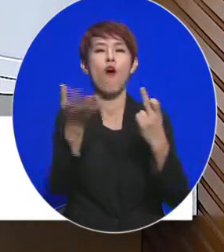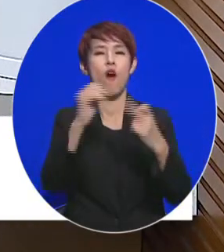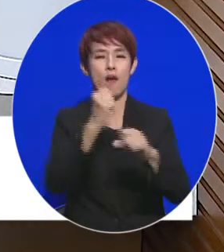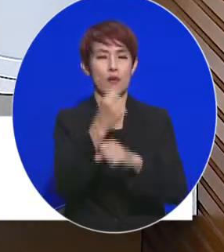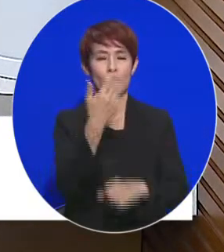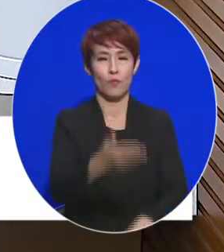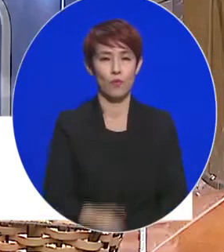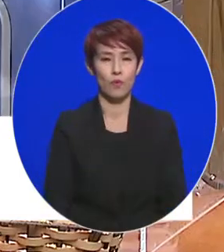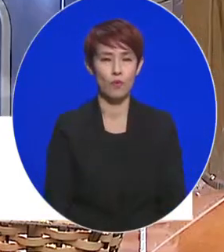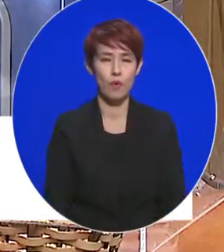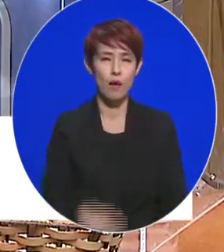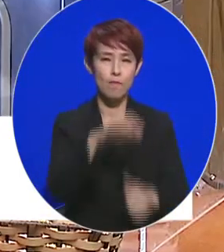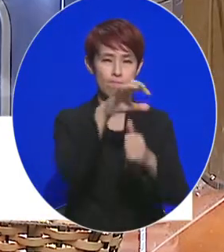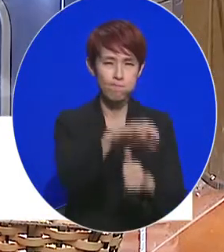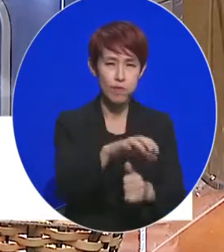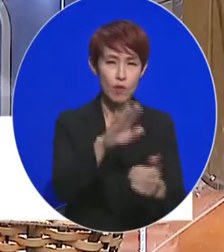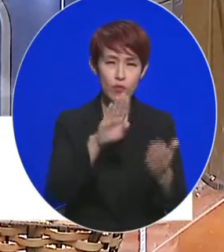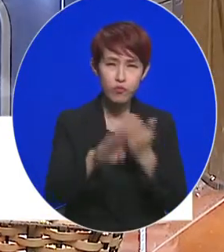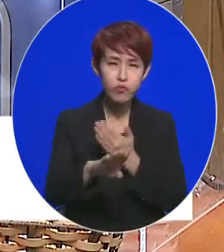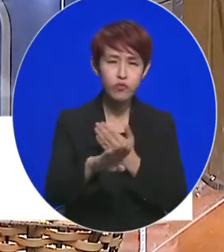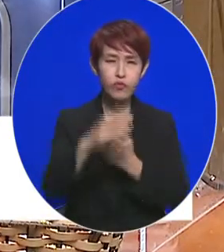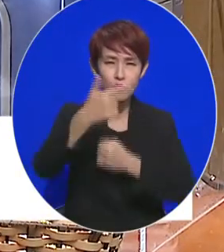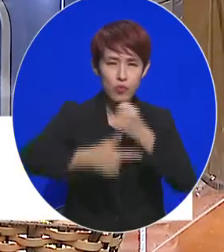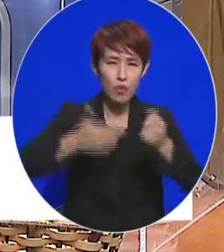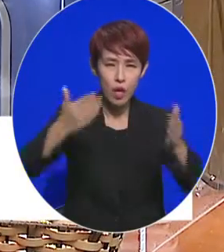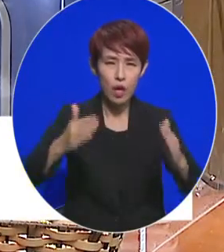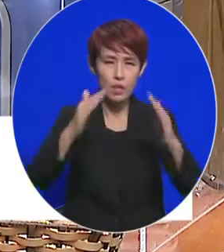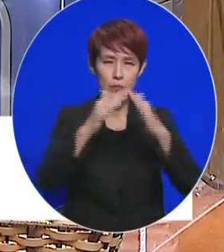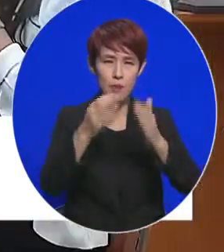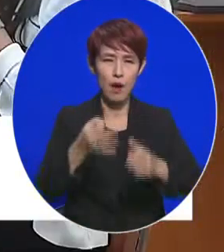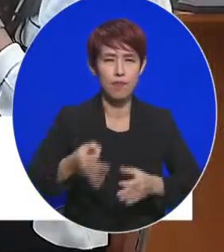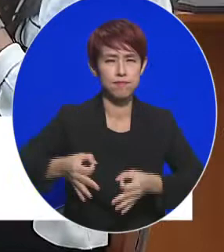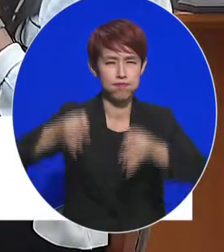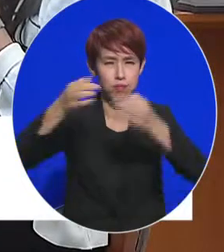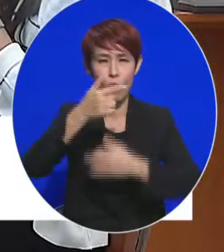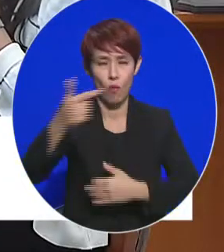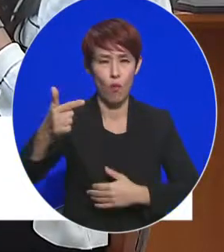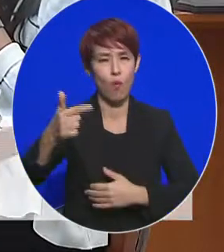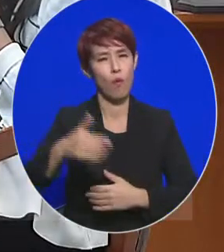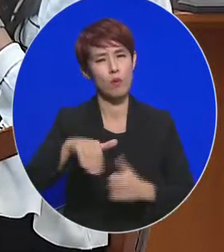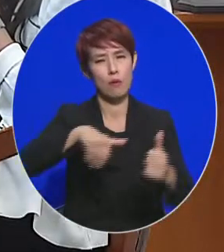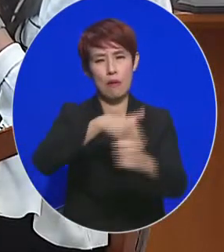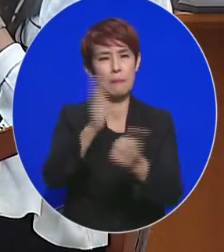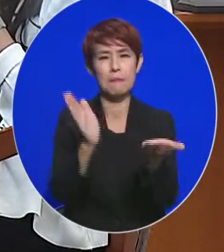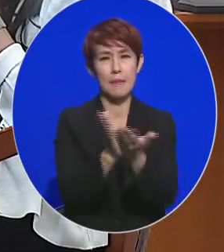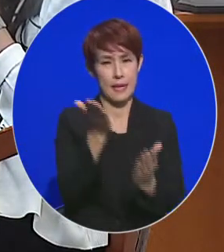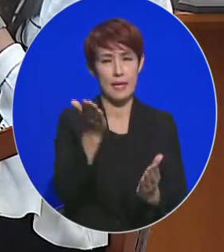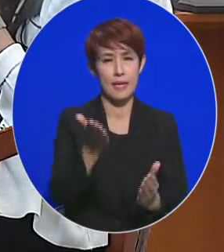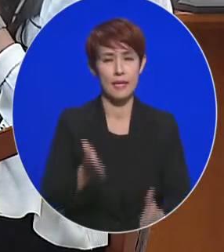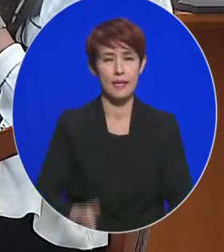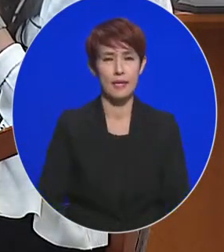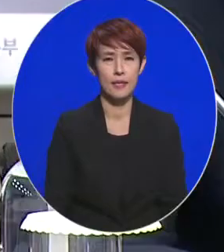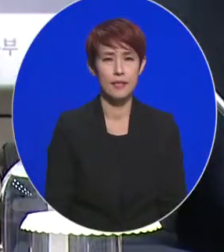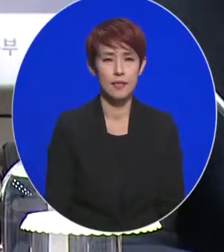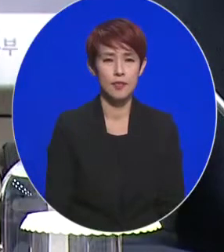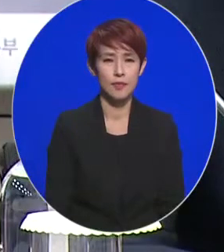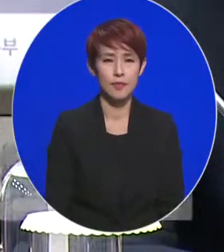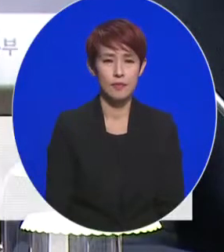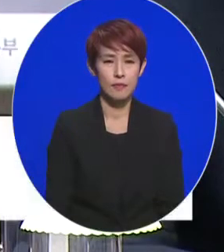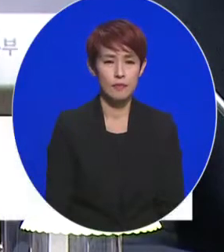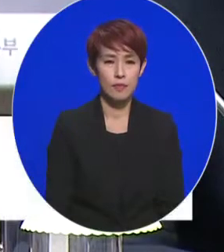상한 규제 이후 6년 동안 집값의 상승폭이 컸기 때문에 현실을 반영하지 못한다는 지적이 있었습니다